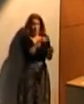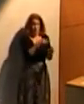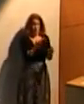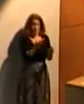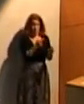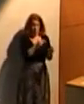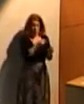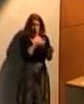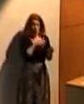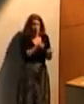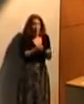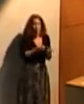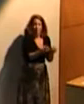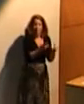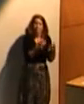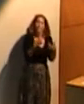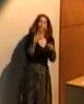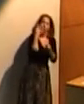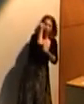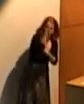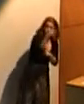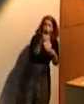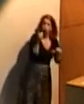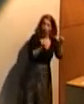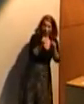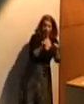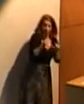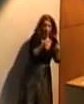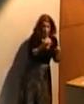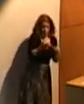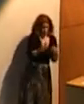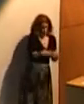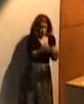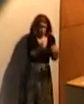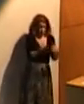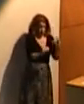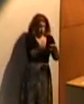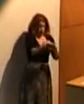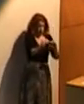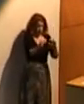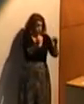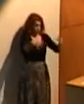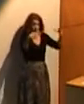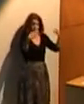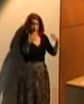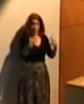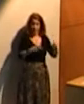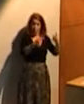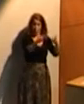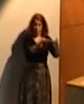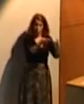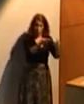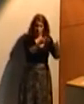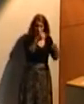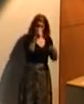harmoniser ces phénomènes physico chimiques comme une swatch les intrusions nous avons affaire à une machine avec des phénomènes physico